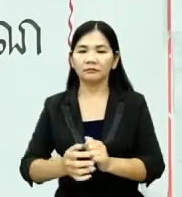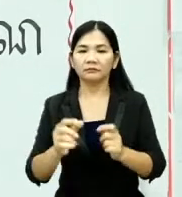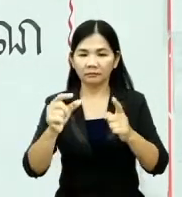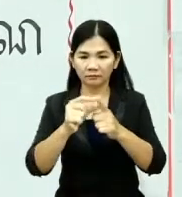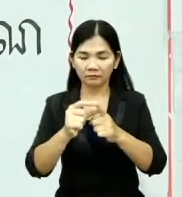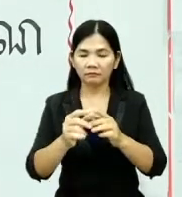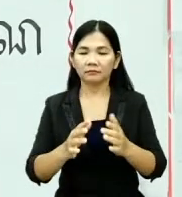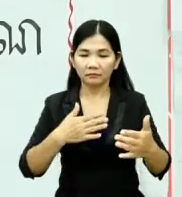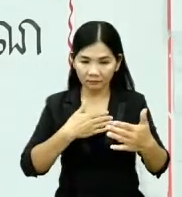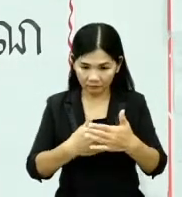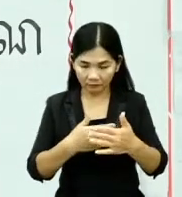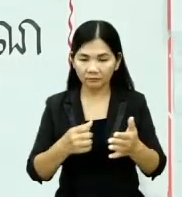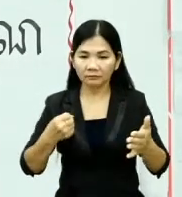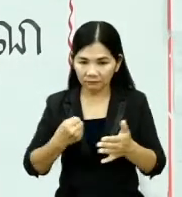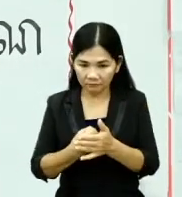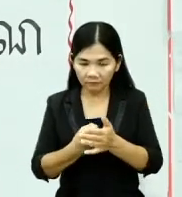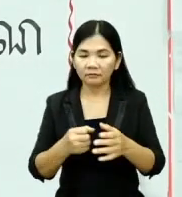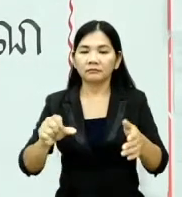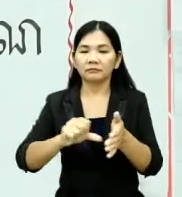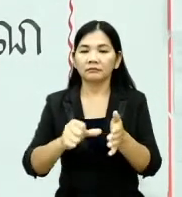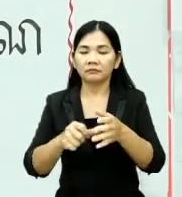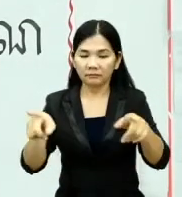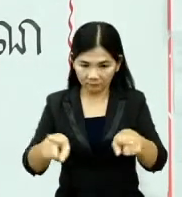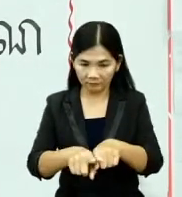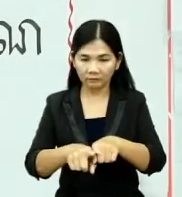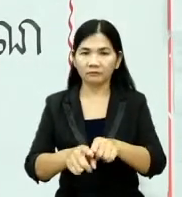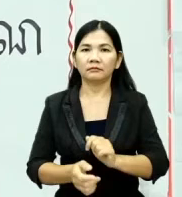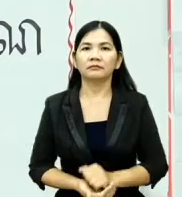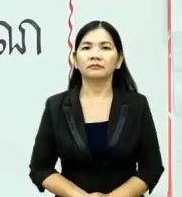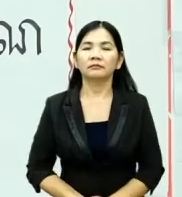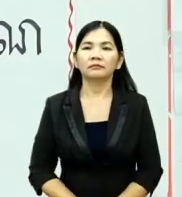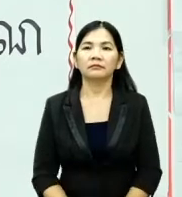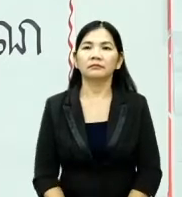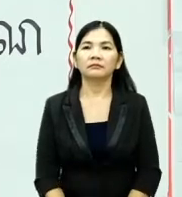chia riêng để sao ta về miền này đối đôi khi này